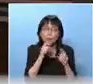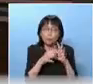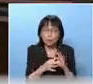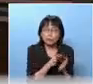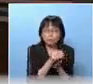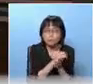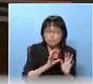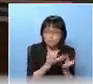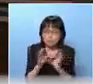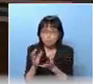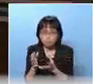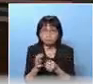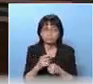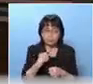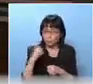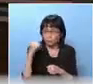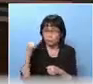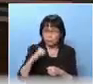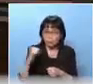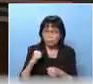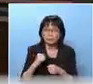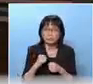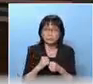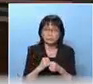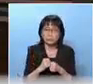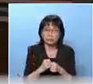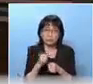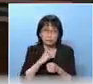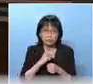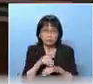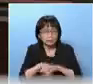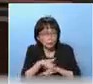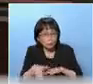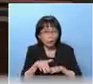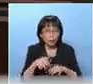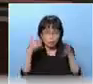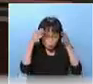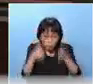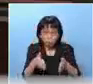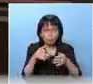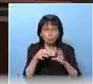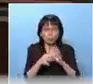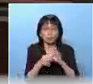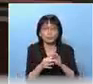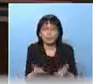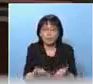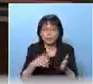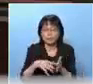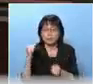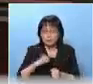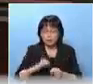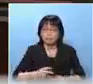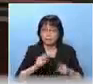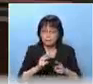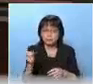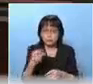好好地去積極去構建一個聚焦氫能發展的創新平台，同時是加快